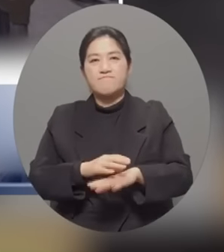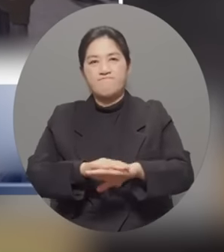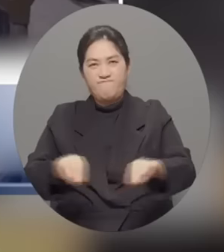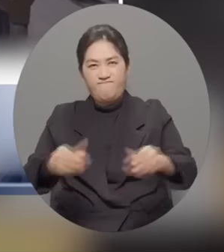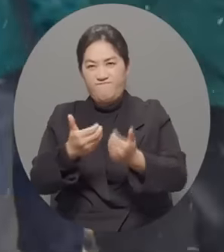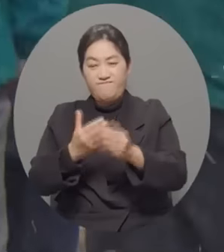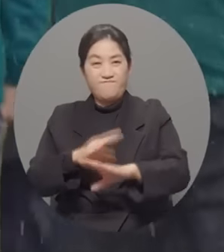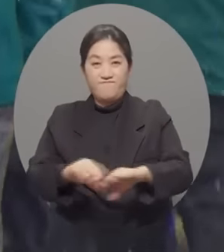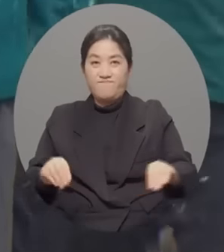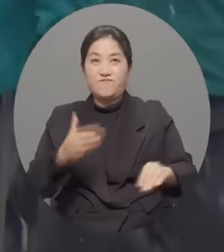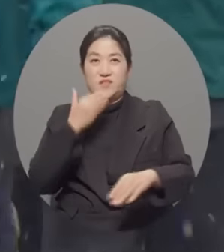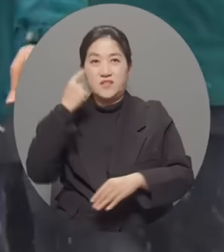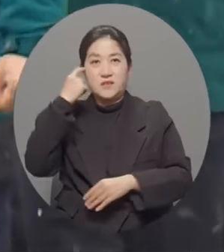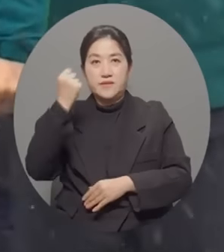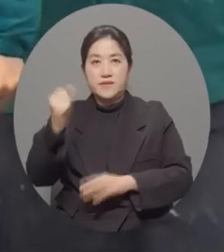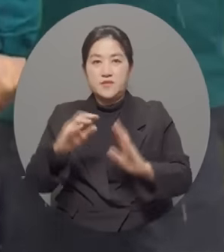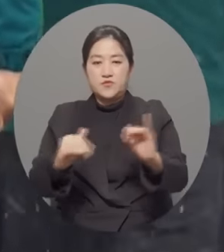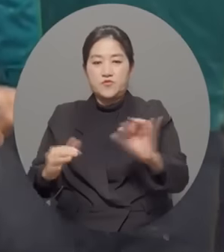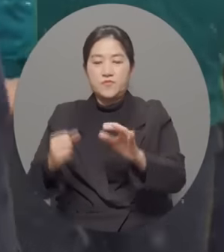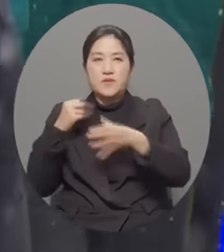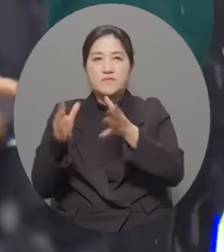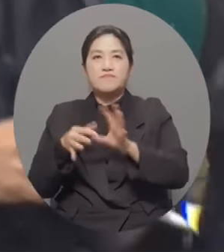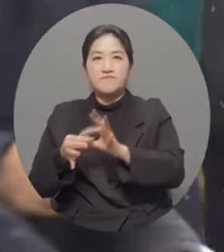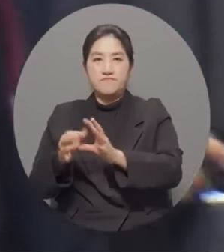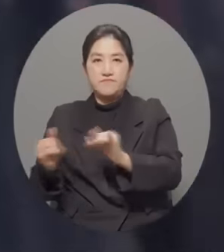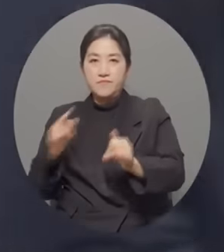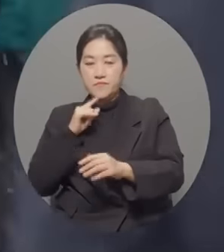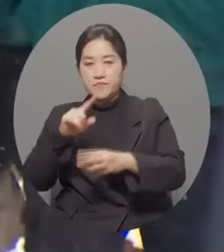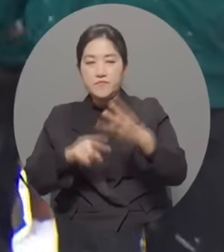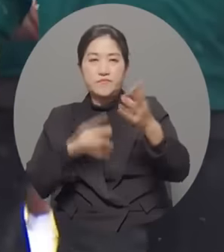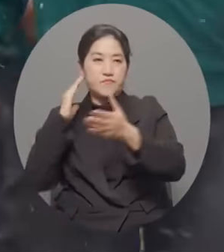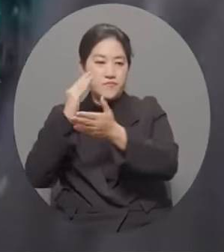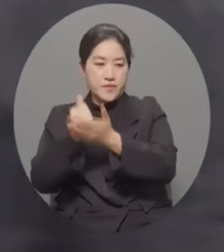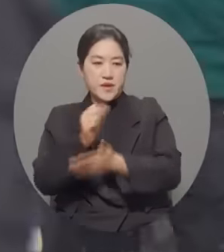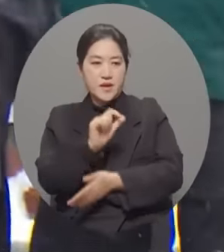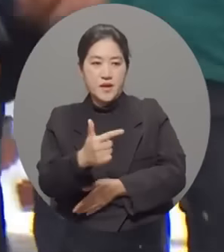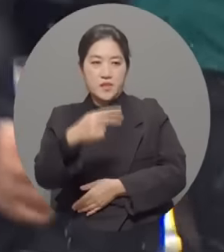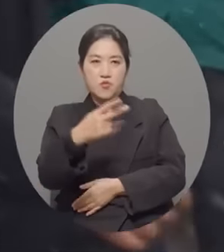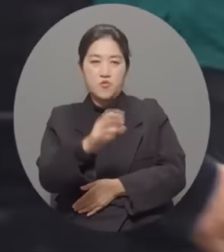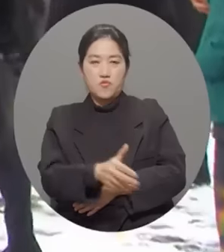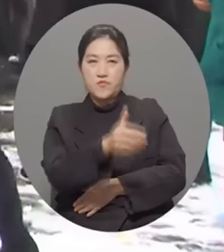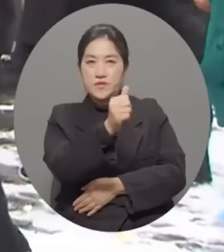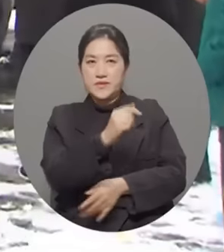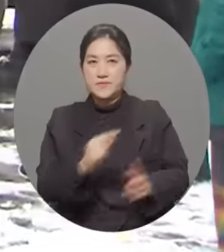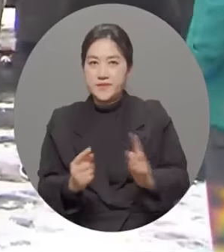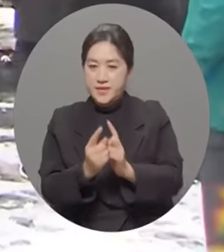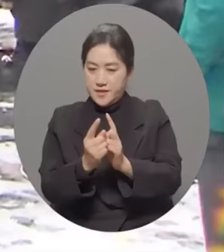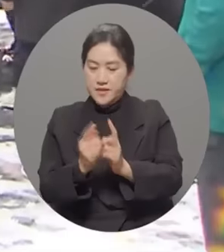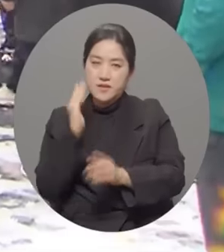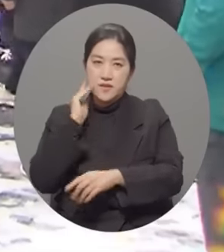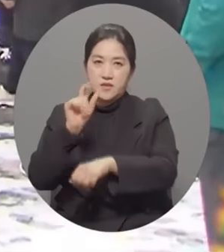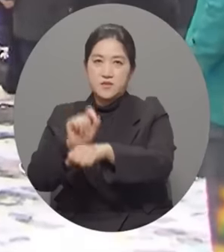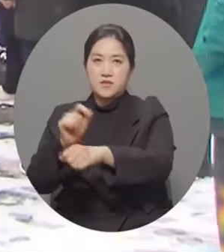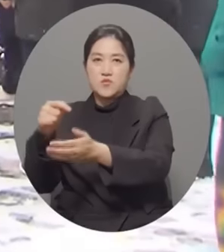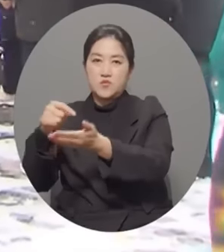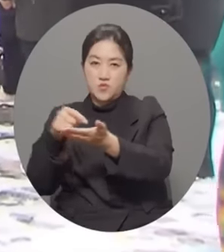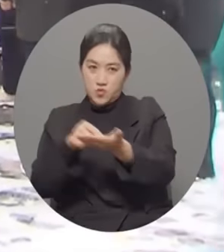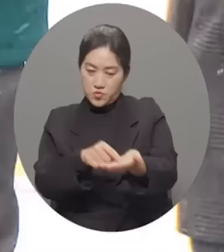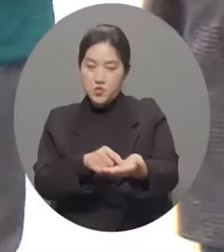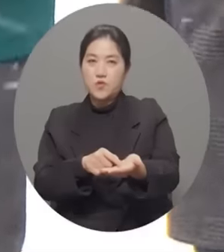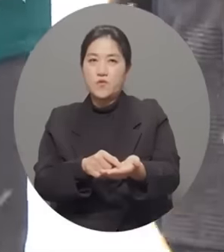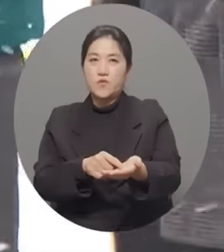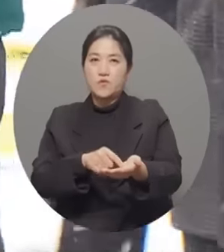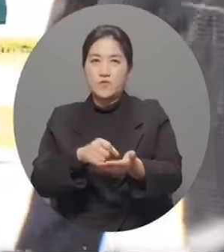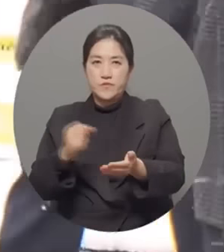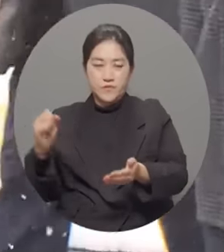봉합이 되리라. 국민의힘 관계자는 윤 대통령과 한동훈 위원장의 만남이 대통령실의 요청으로